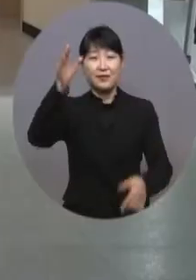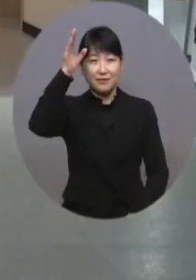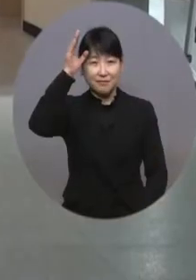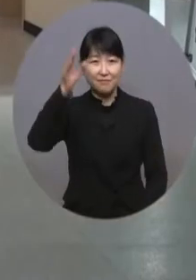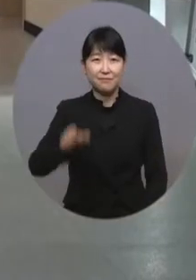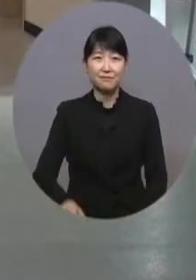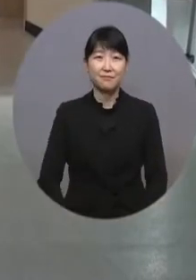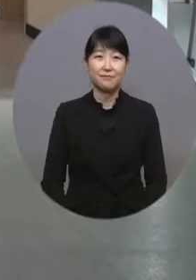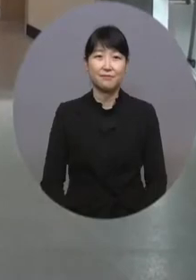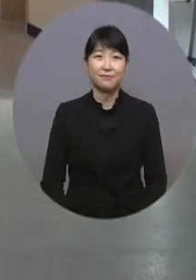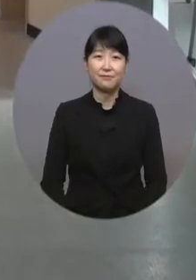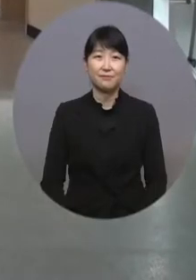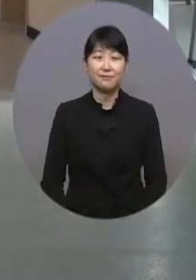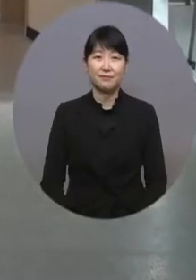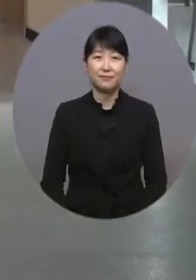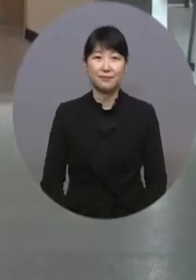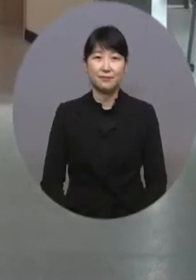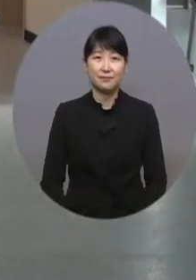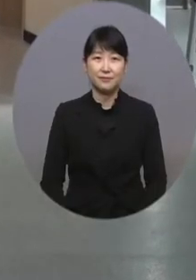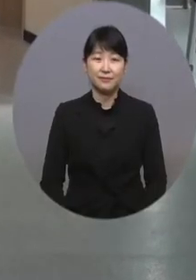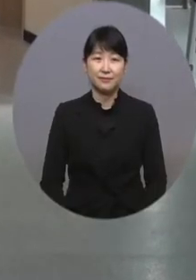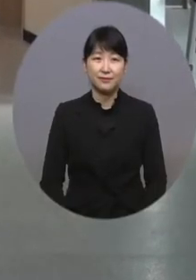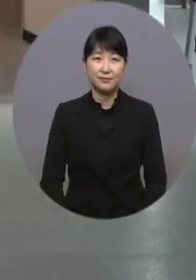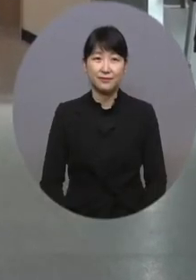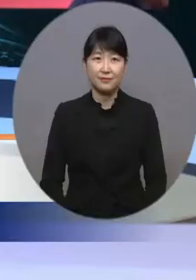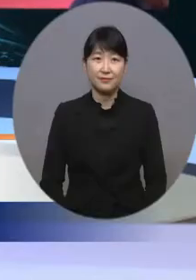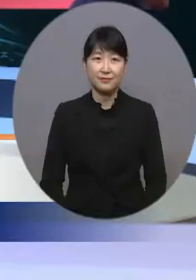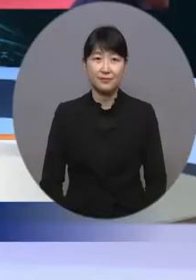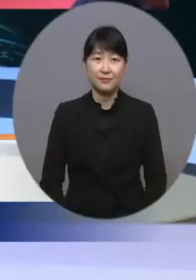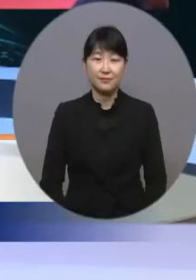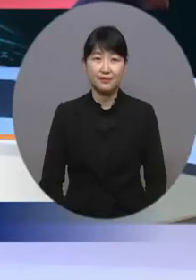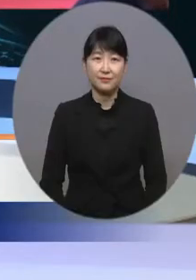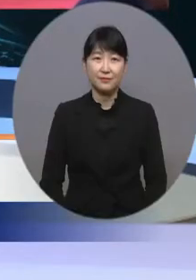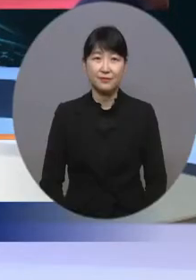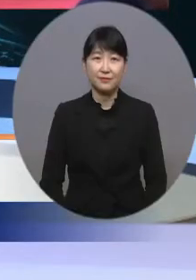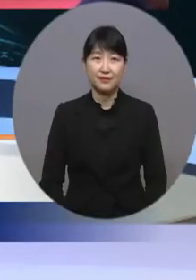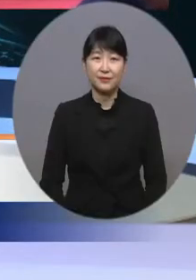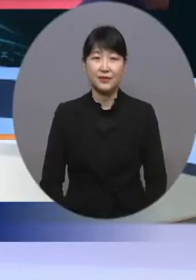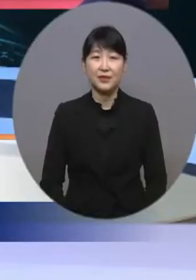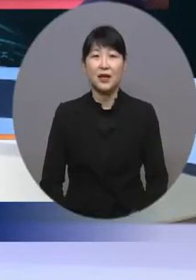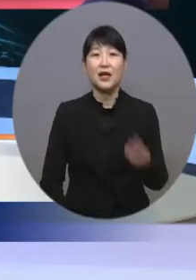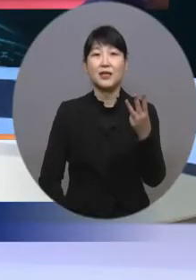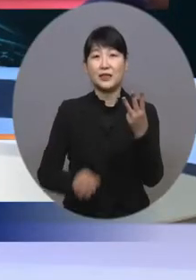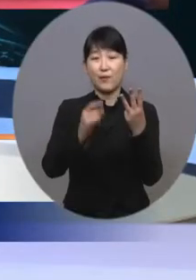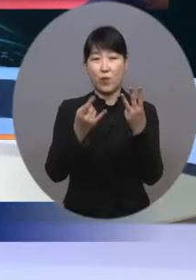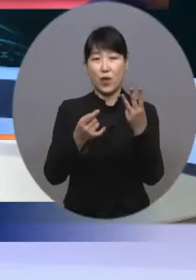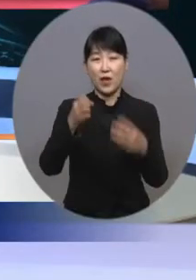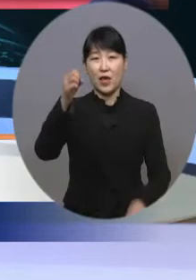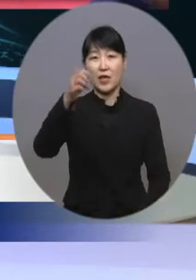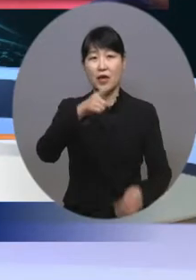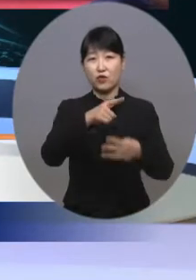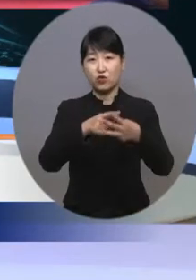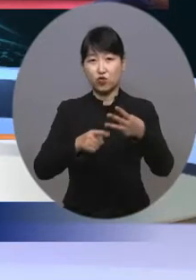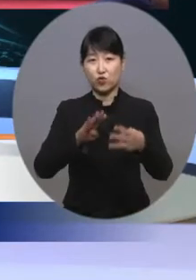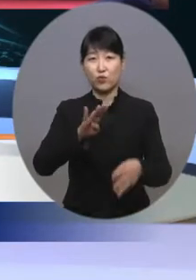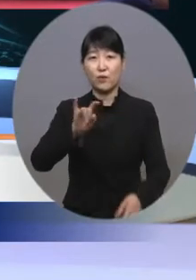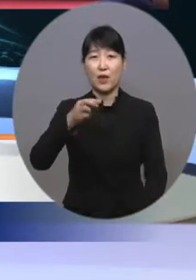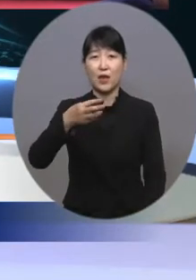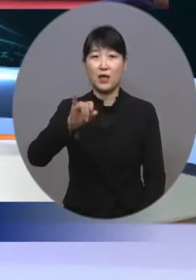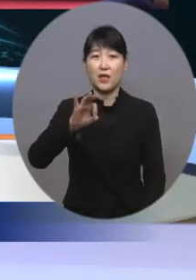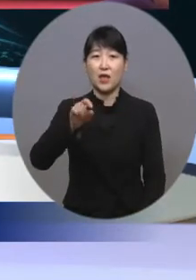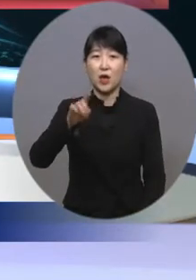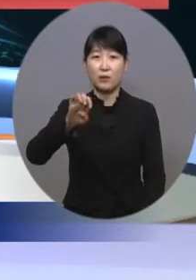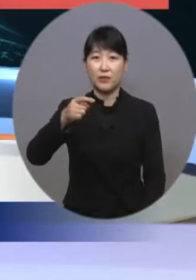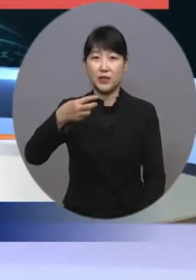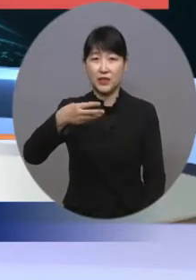기대합니다. 복지TV 경기방송 정은선입니다. 제3회 양주 베리어프리 영화제가 코로나19 이후